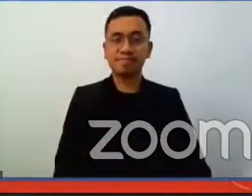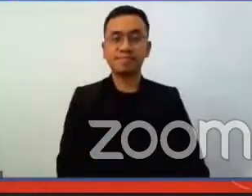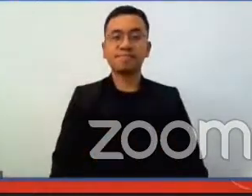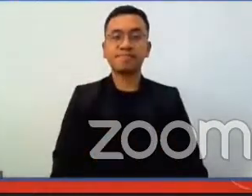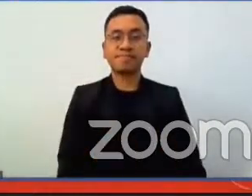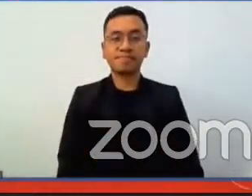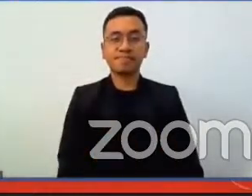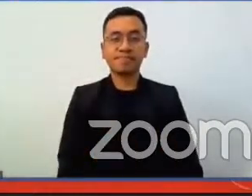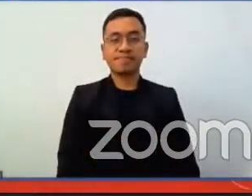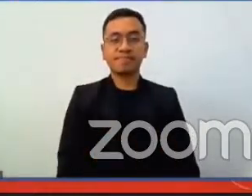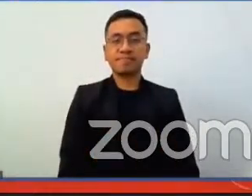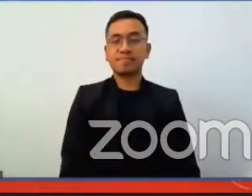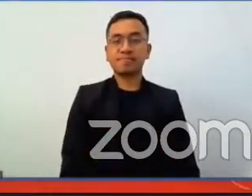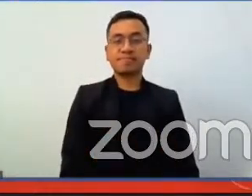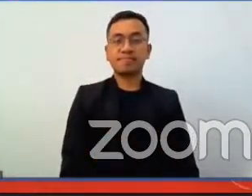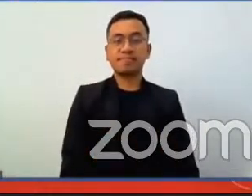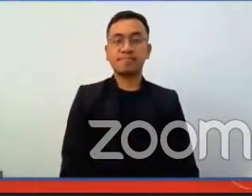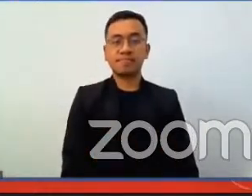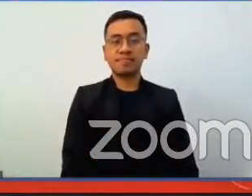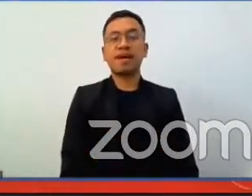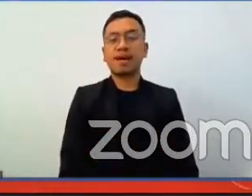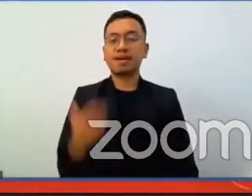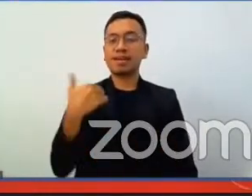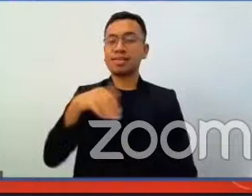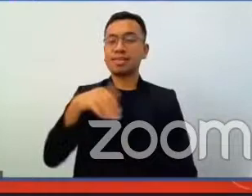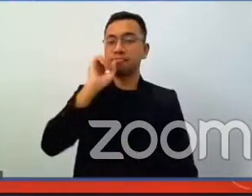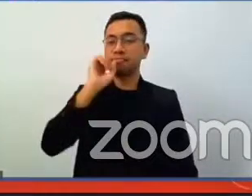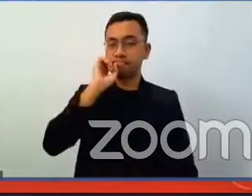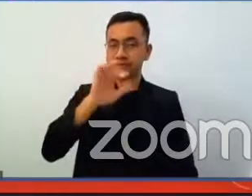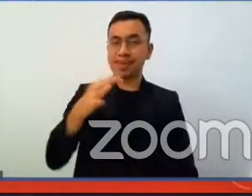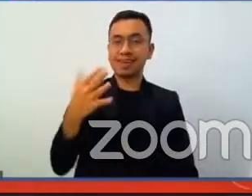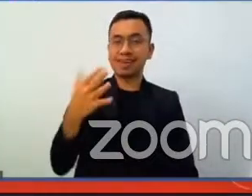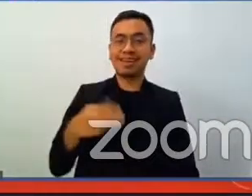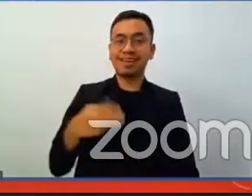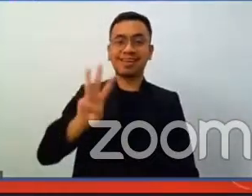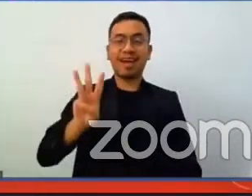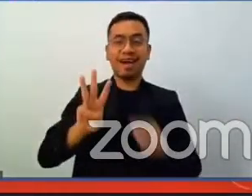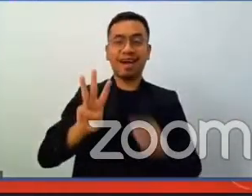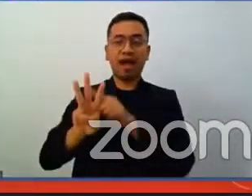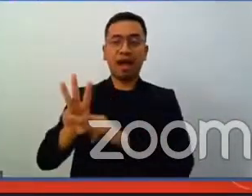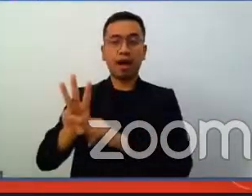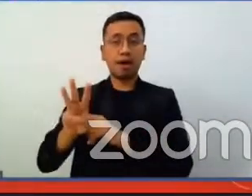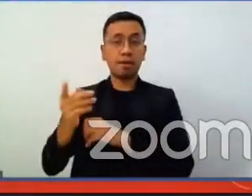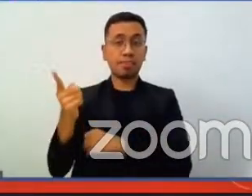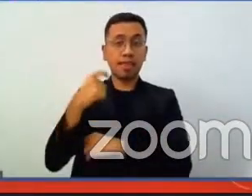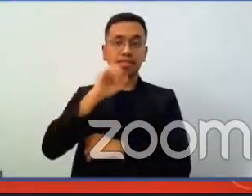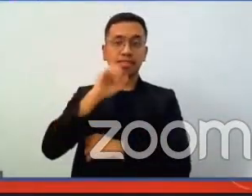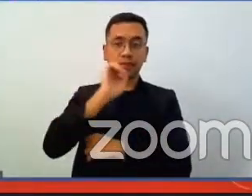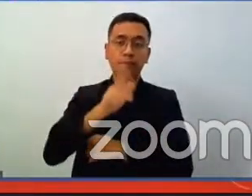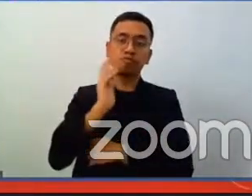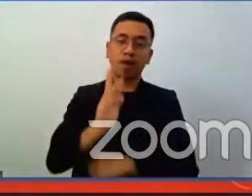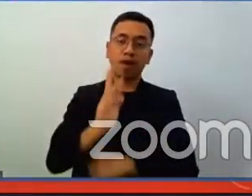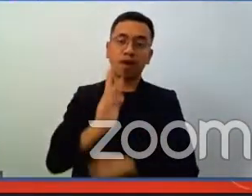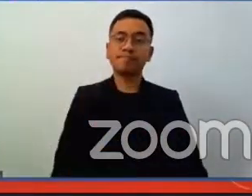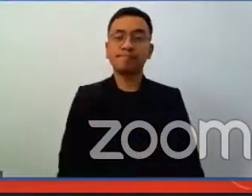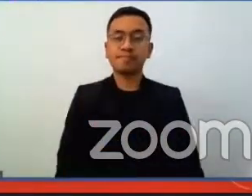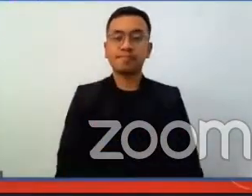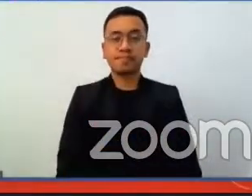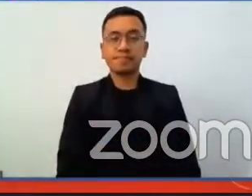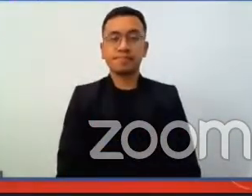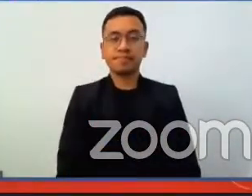disampaikan untuk bisa menjawab tiga poin tadi yang sudah kita pernah sampaikan. Baik Bapak